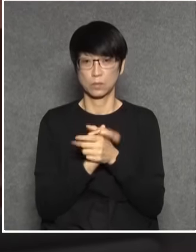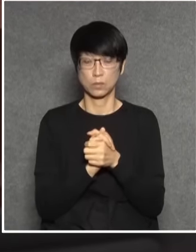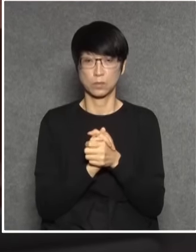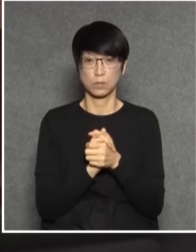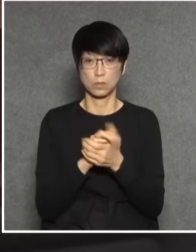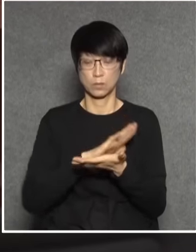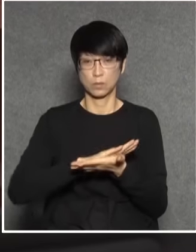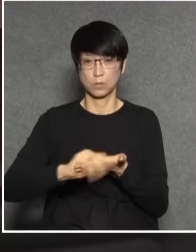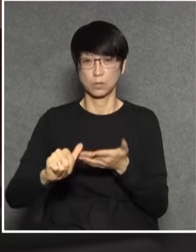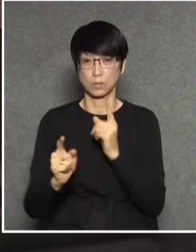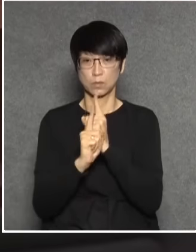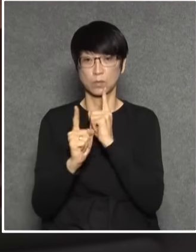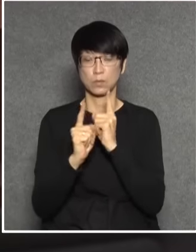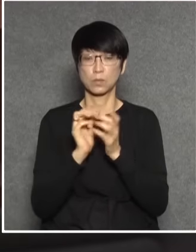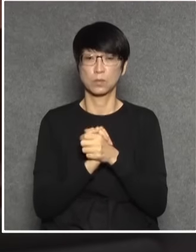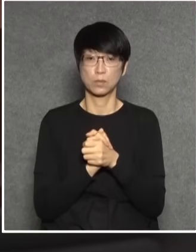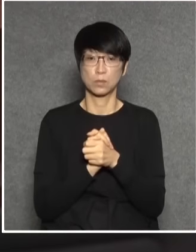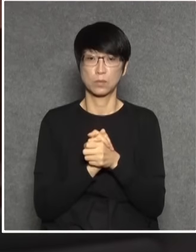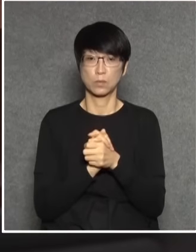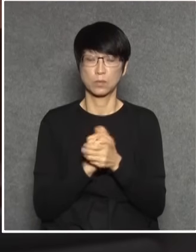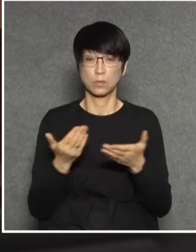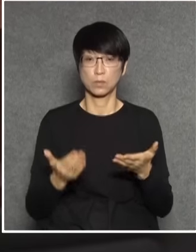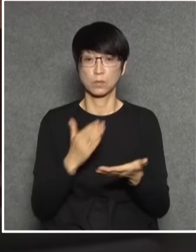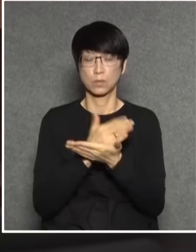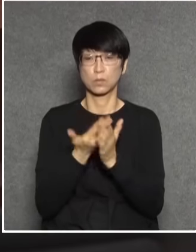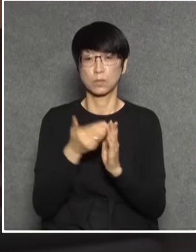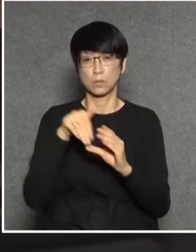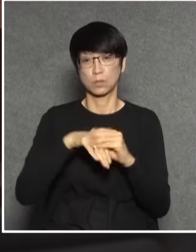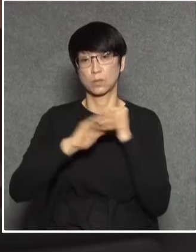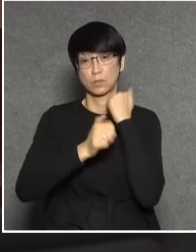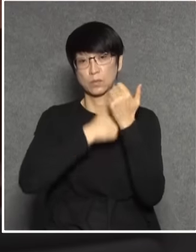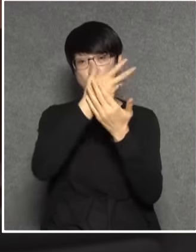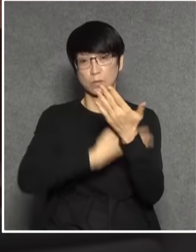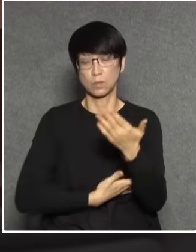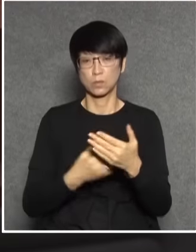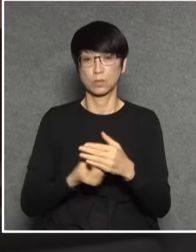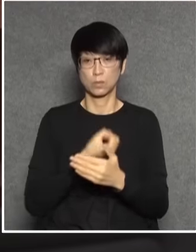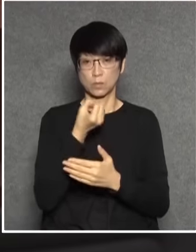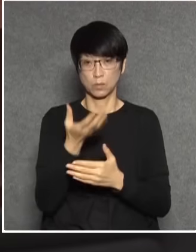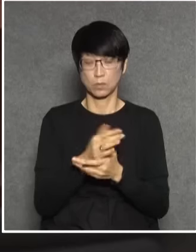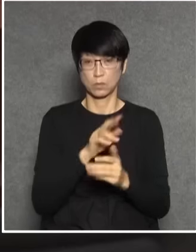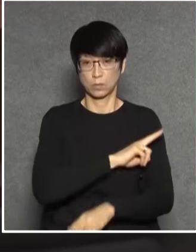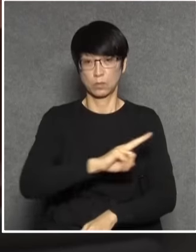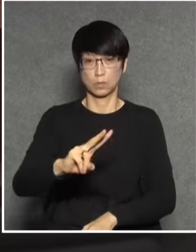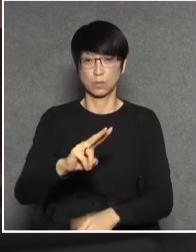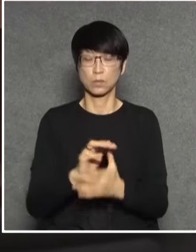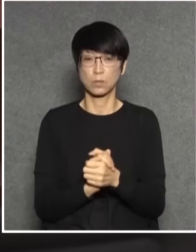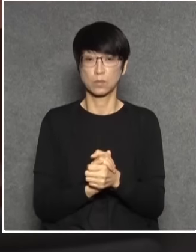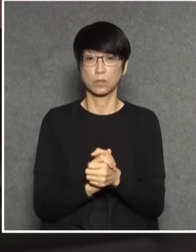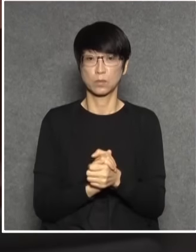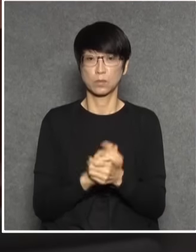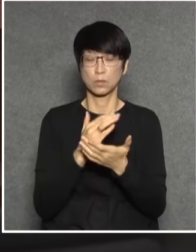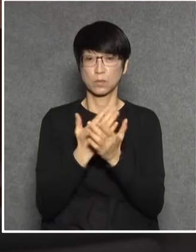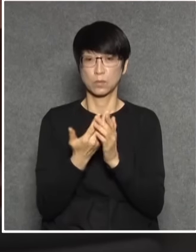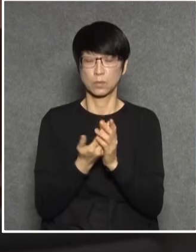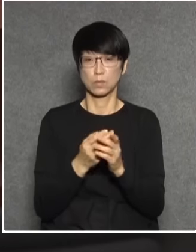清晰準確，並且是同現行的不同選舉法例的有關表述方式是一致的，是不會構成任何的